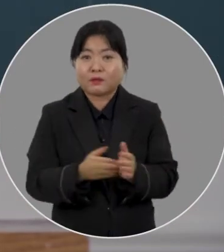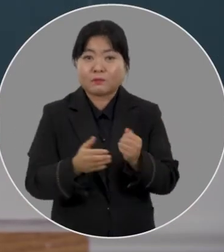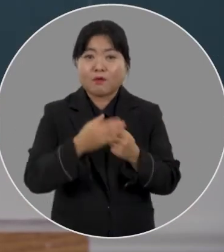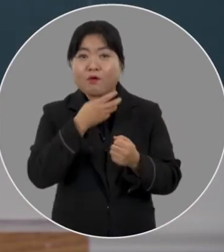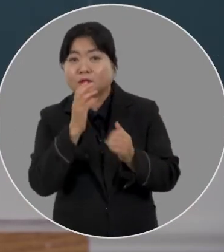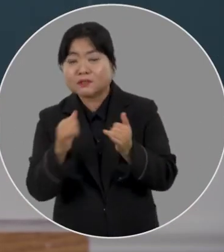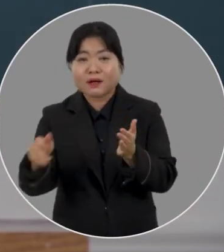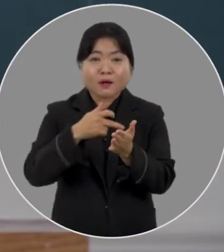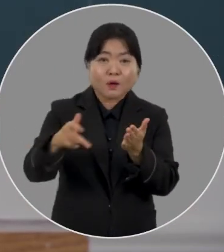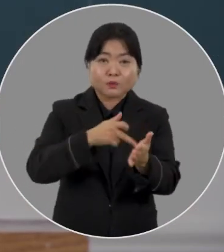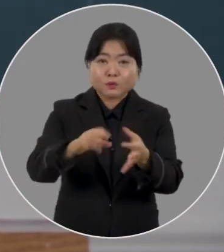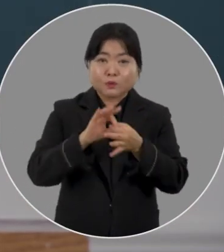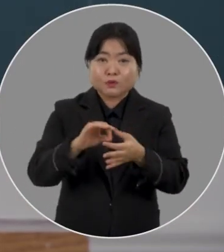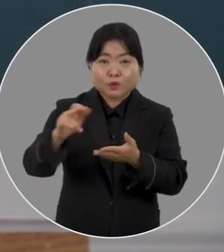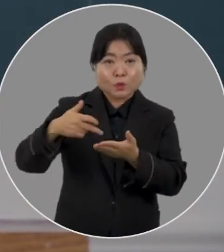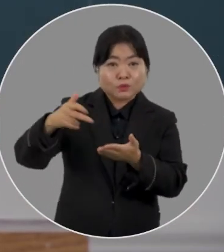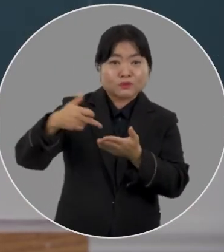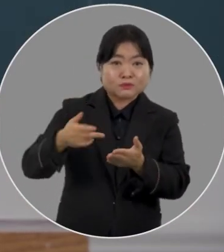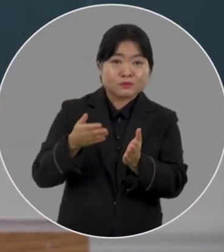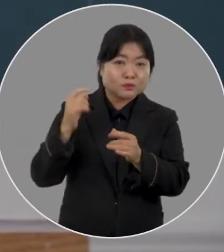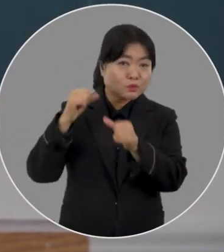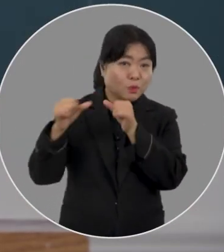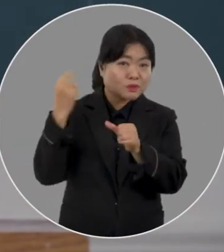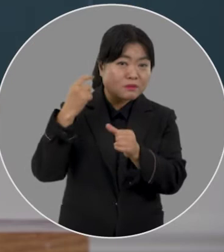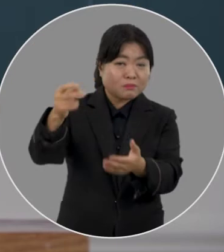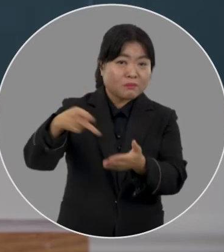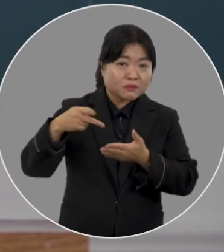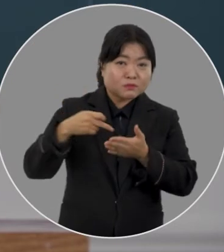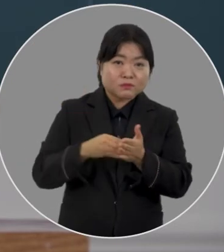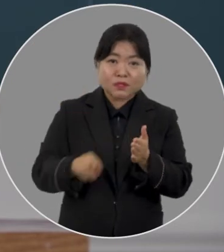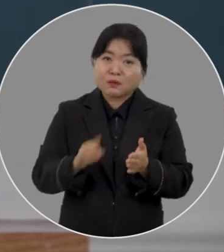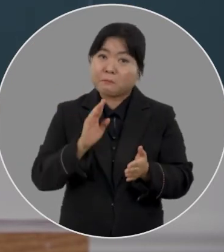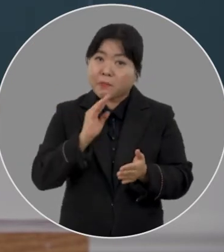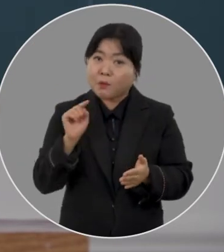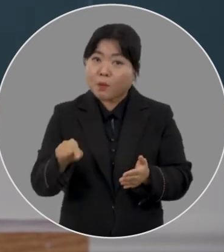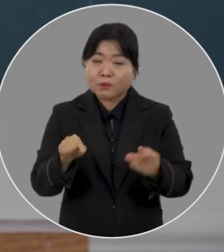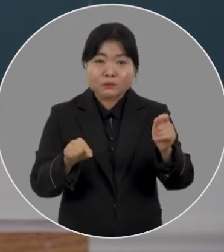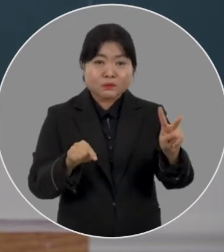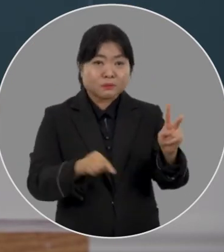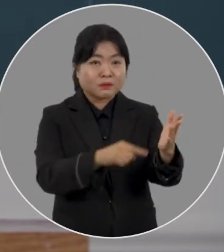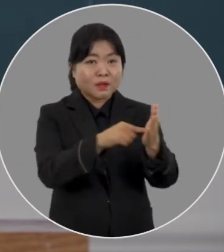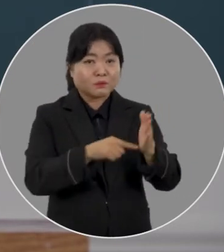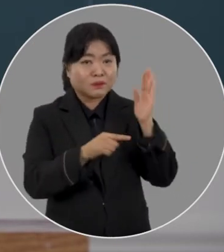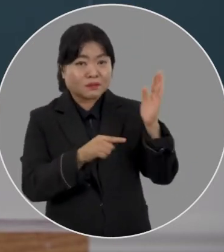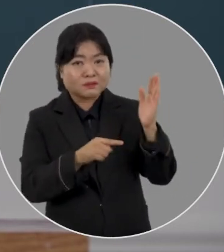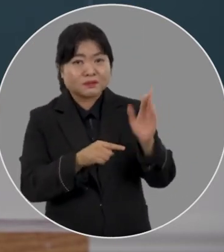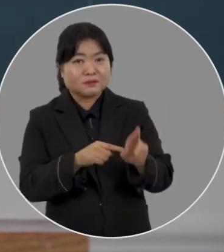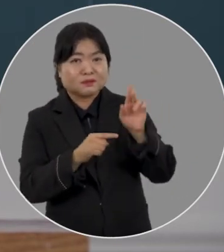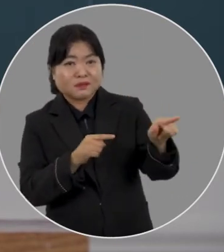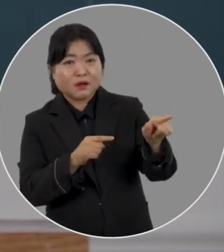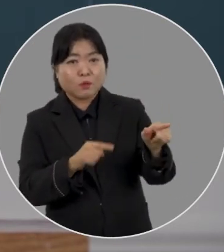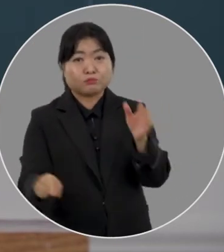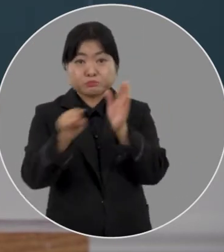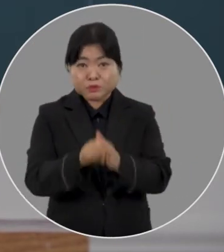이제 카카오톡을 통해 가지고 소식을 받으신 다음에 그게 맞는 것이고 텔레비전에서 나오는 얘기는 사실은